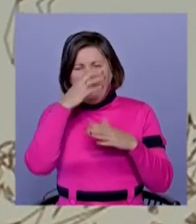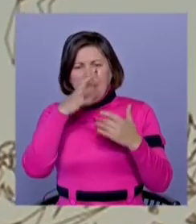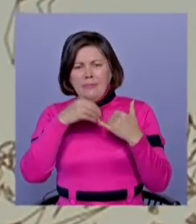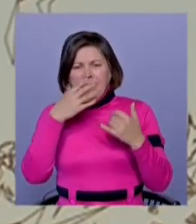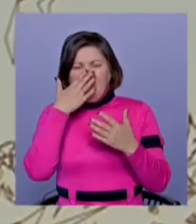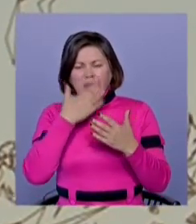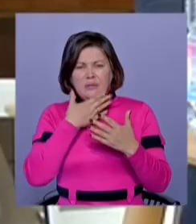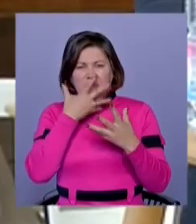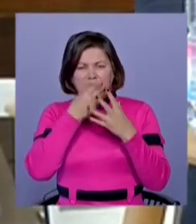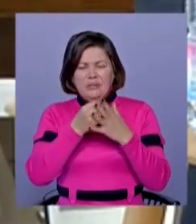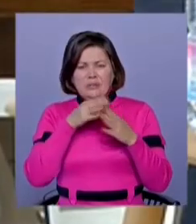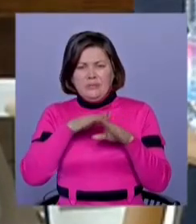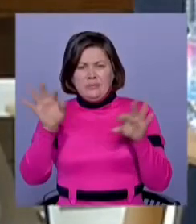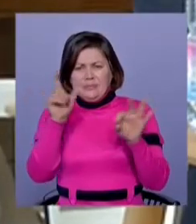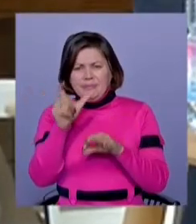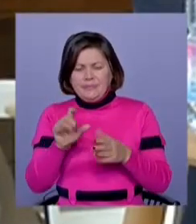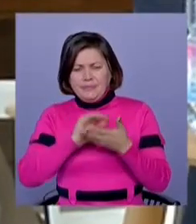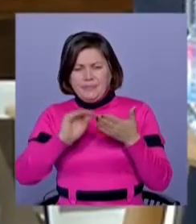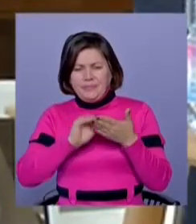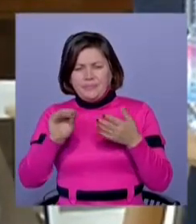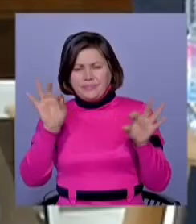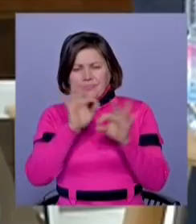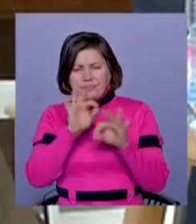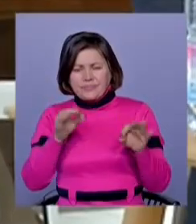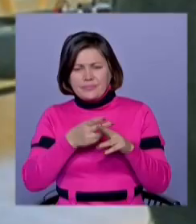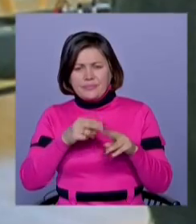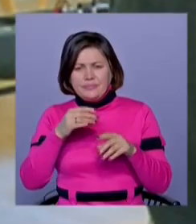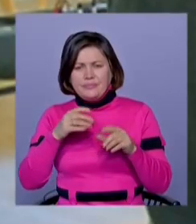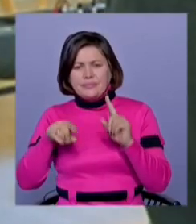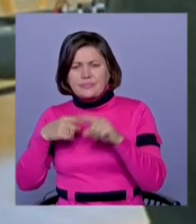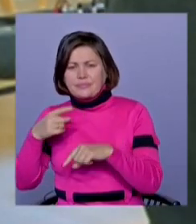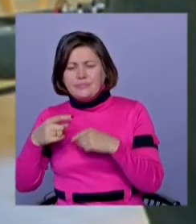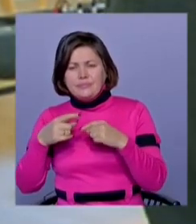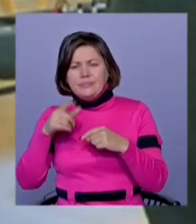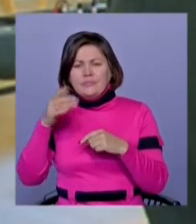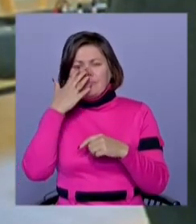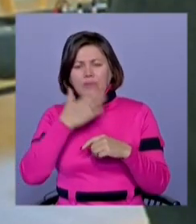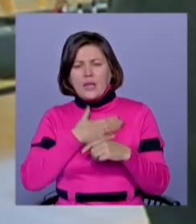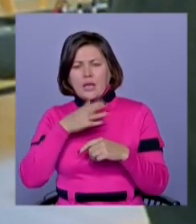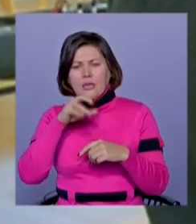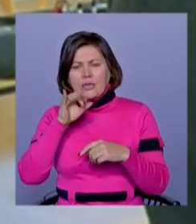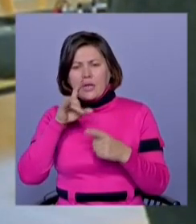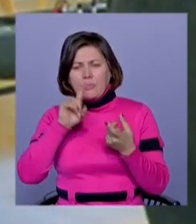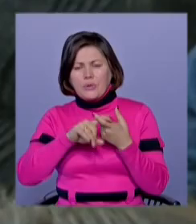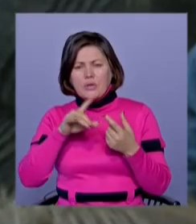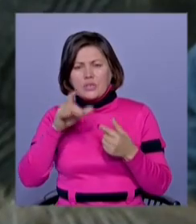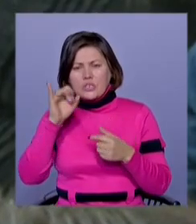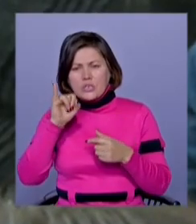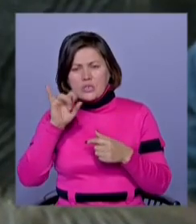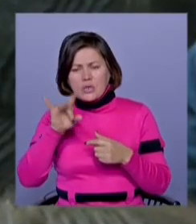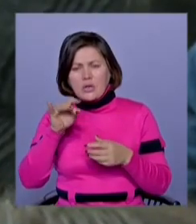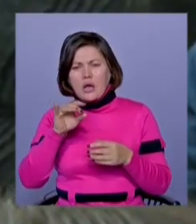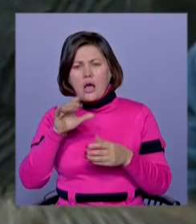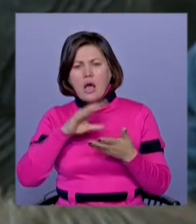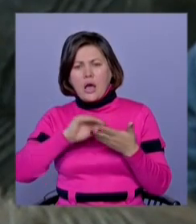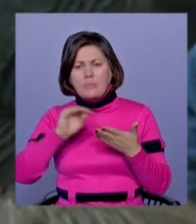деген сүйіспеншілігінен туған өлеңдер болса, кейінгісінде махаббат тақырыбындағы лирикалық жырлар топтастырылған. Әпке кітабының тұсауын